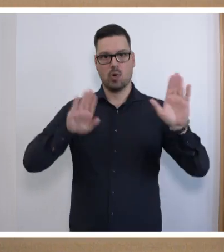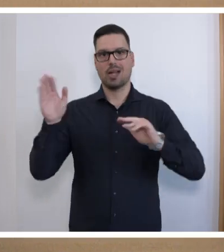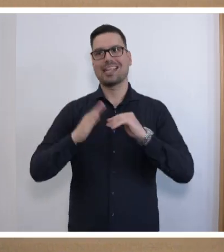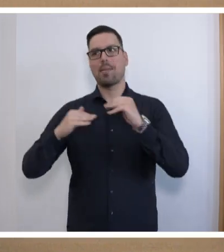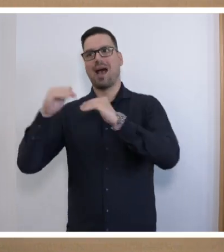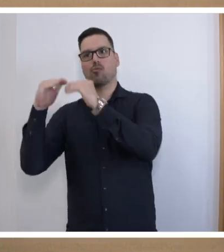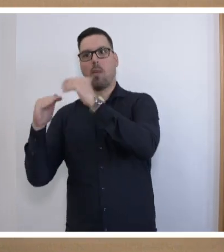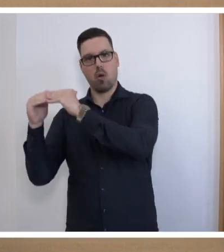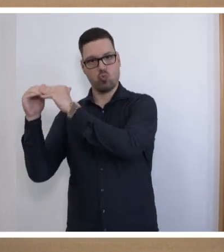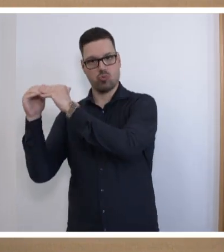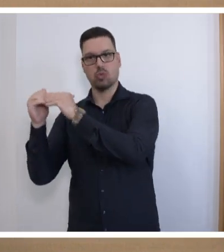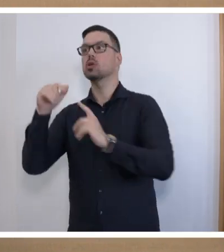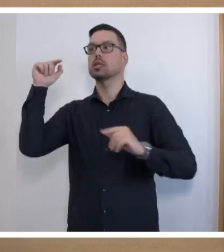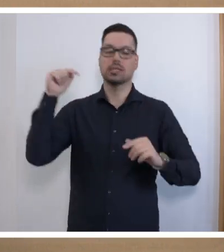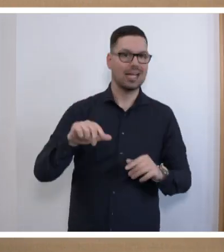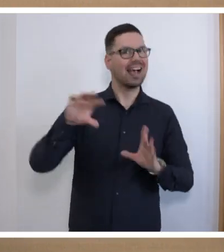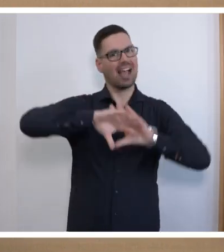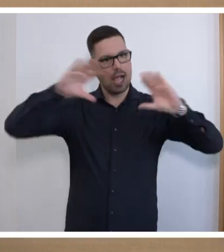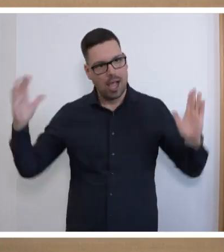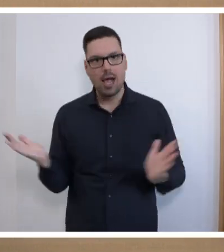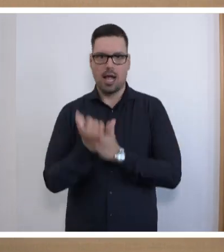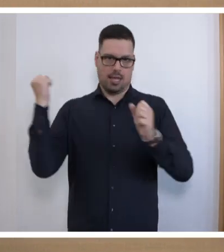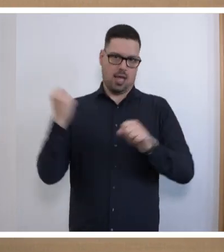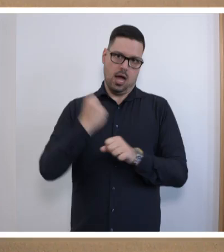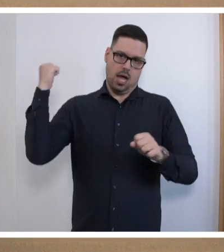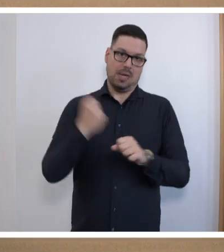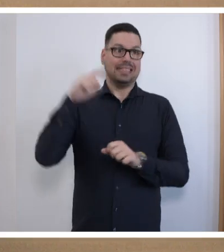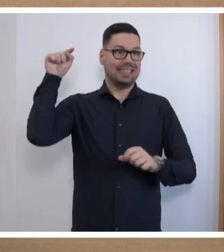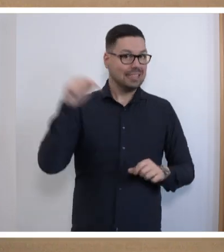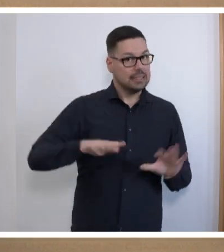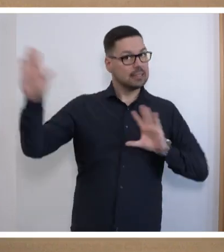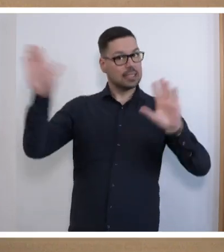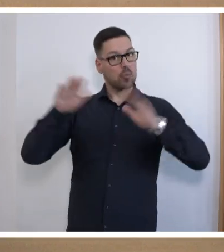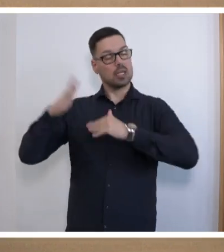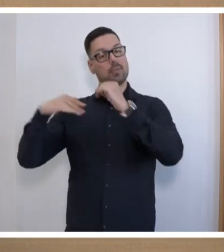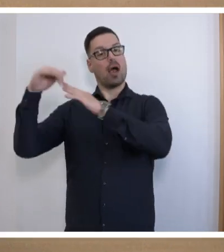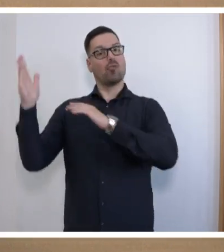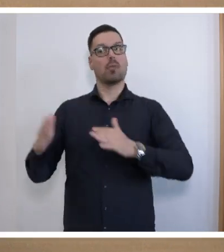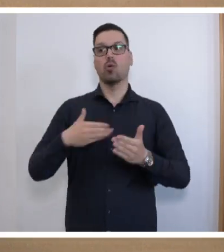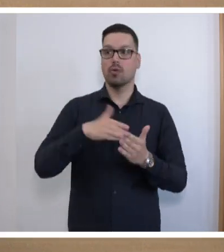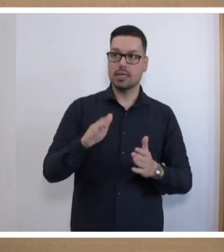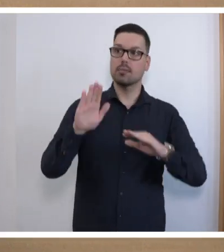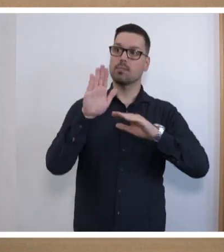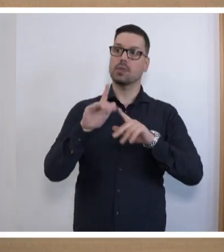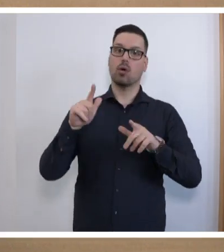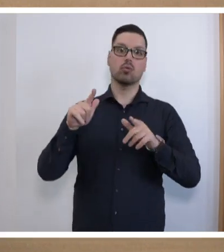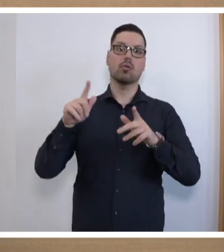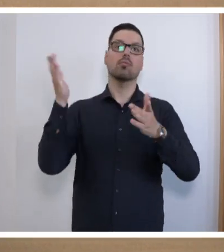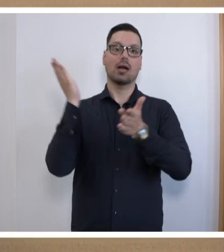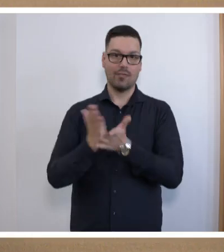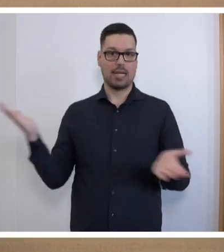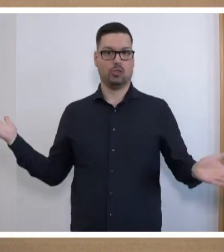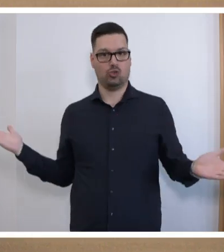Aufbau. Und daran sollten wir alle arbeiten, dass diese Demokratie im Aufbau auch mal eine Demokratie in der Vollendung